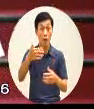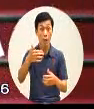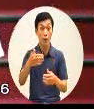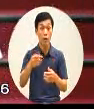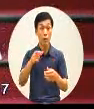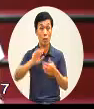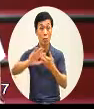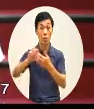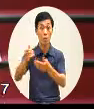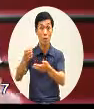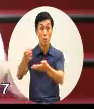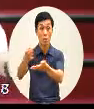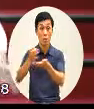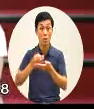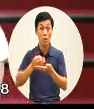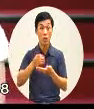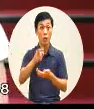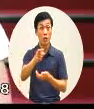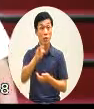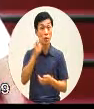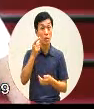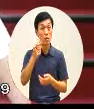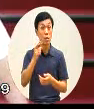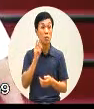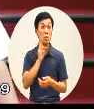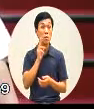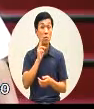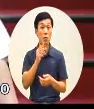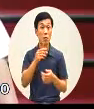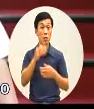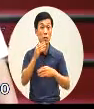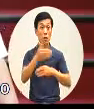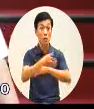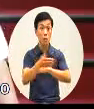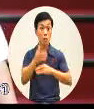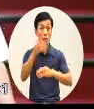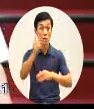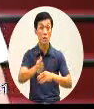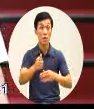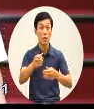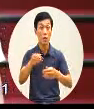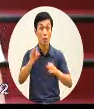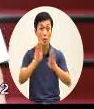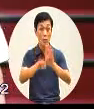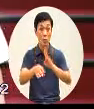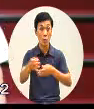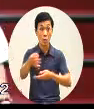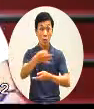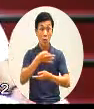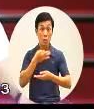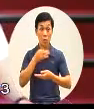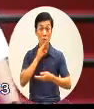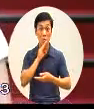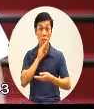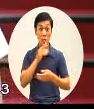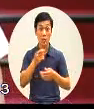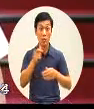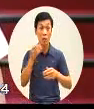用？你们以为在收镇长税哦？尿血管以前收了一个镇长税，很破规